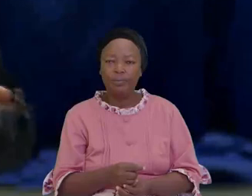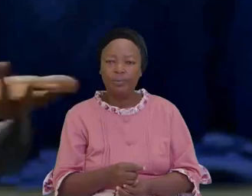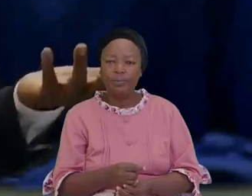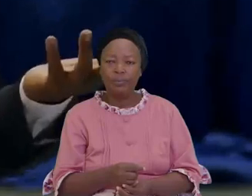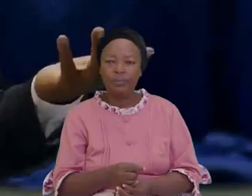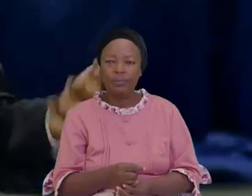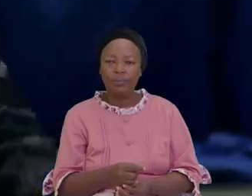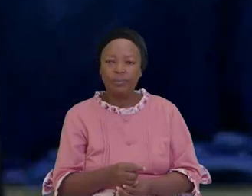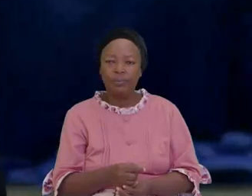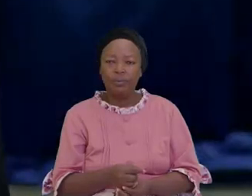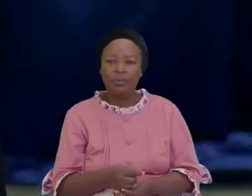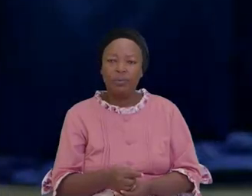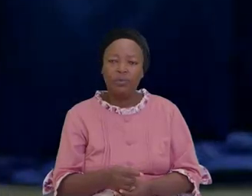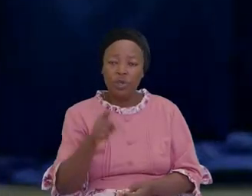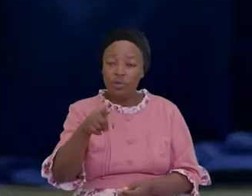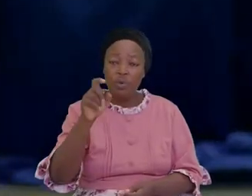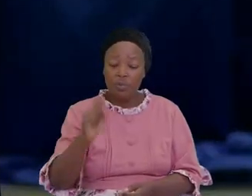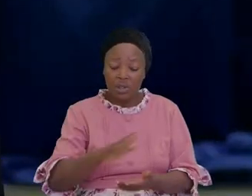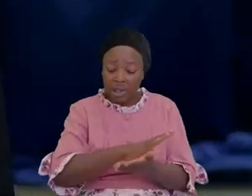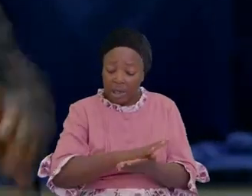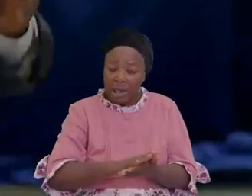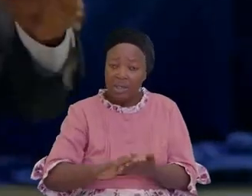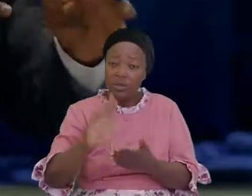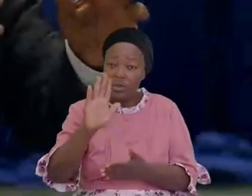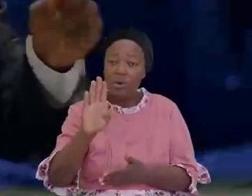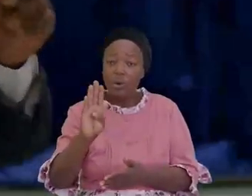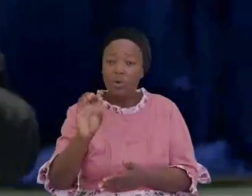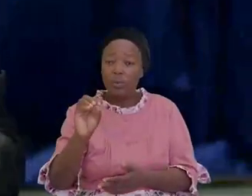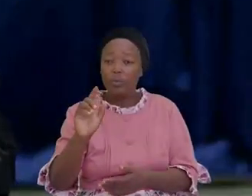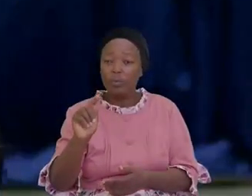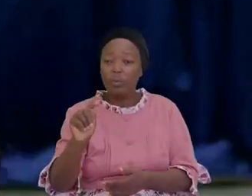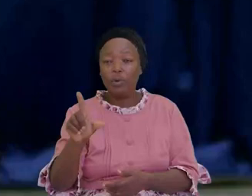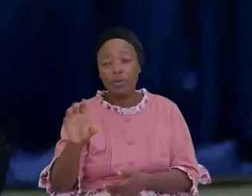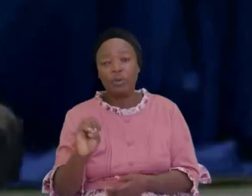nous. Et tu dois laver ta bouteille.